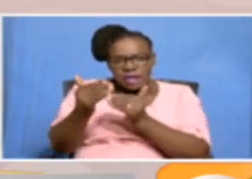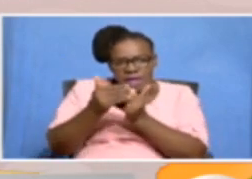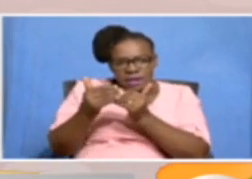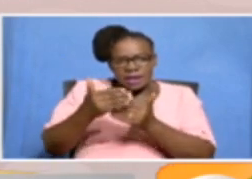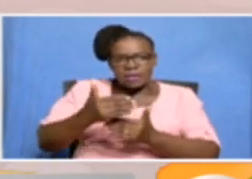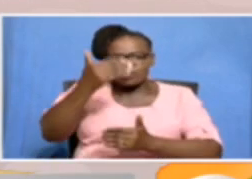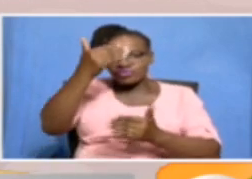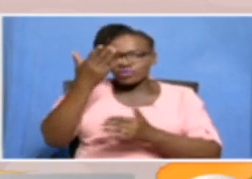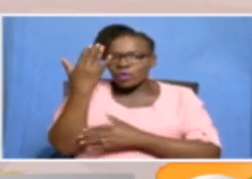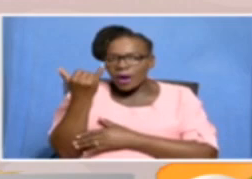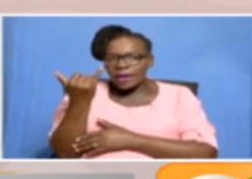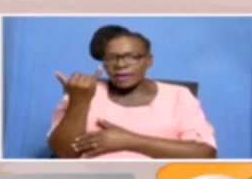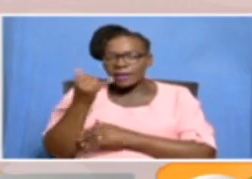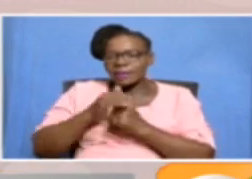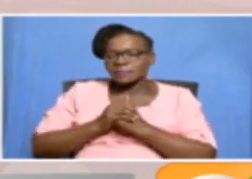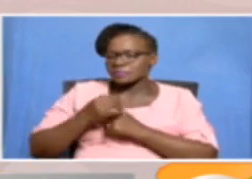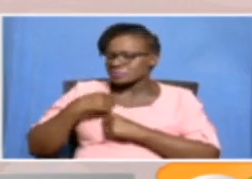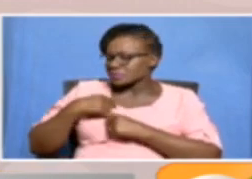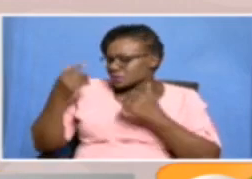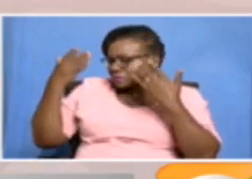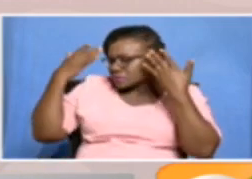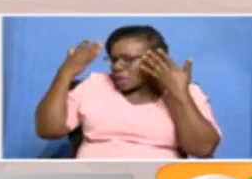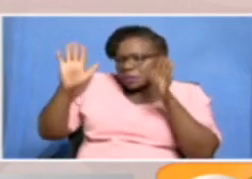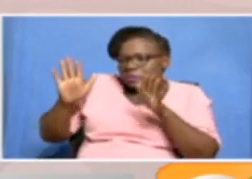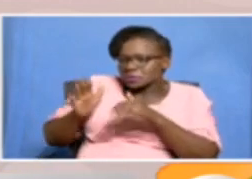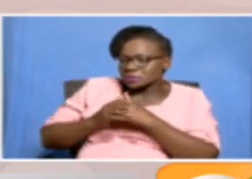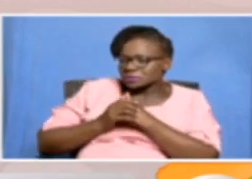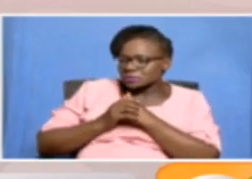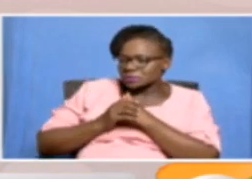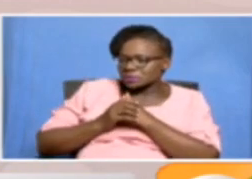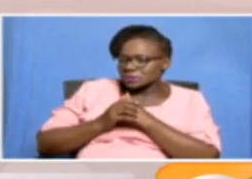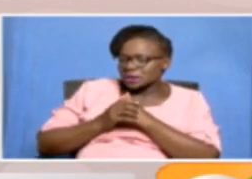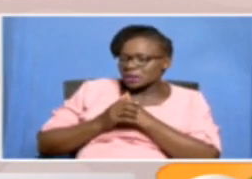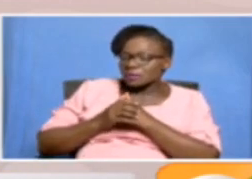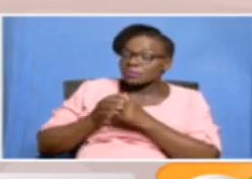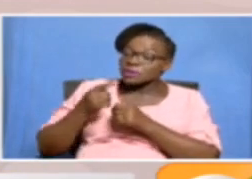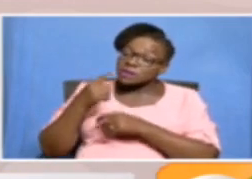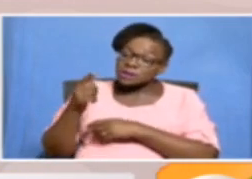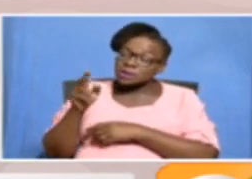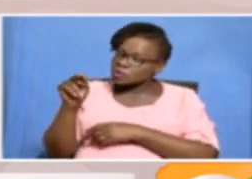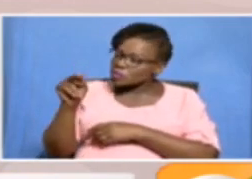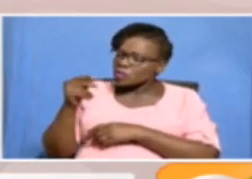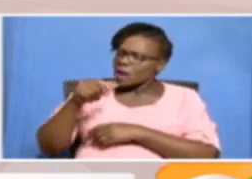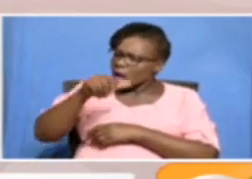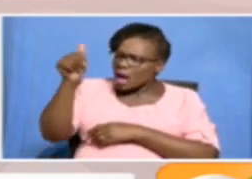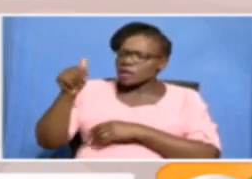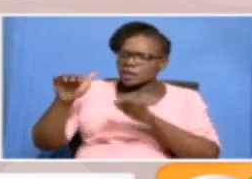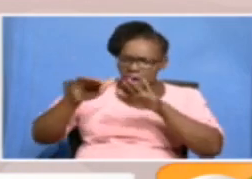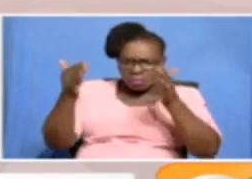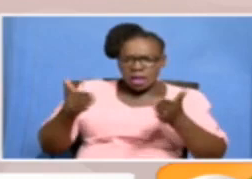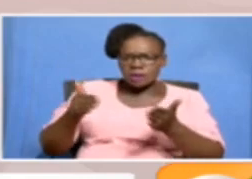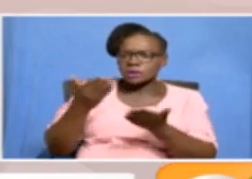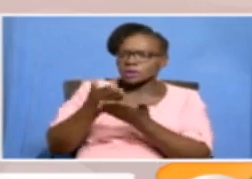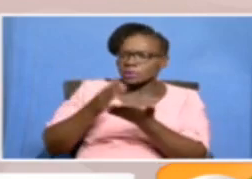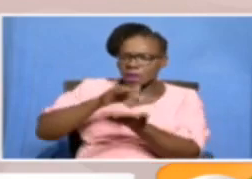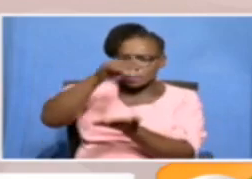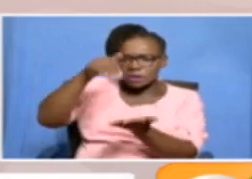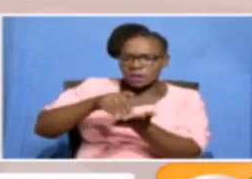ukuta? Kamwambia sijui, lakini kamwambia kuna wengine vitanda vyao viweka katikati